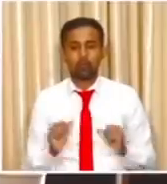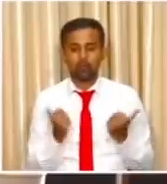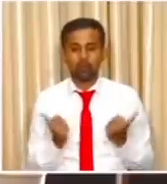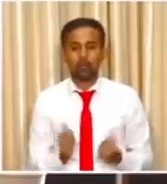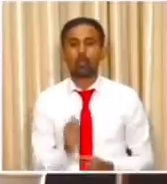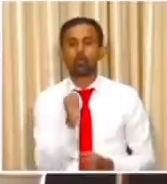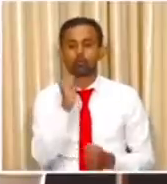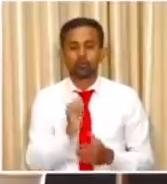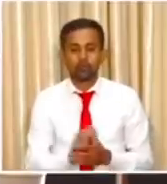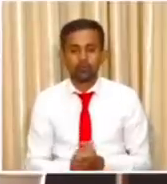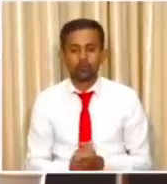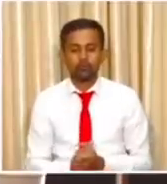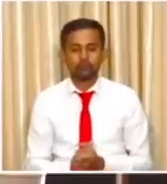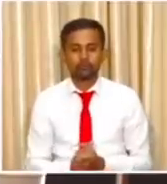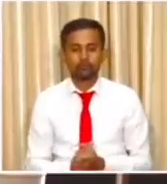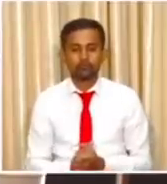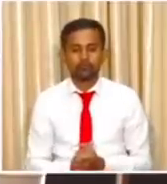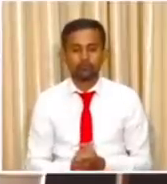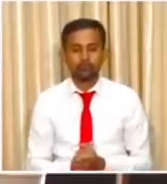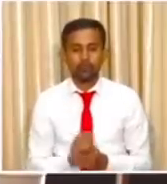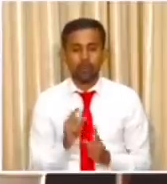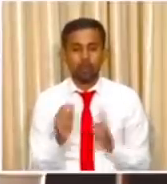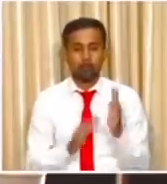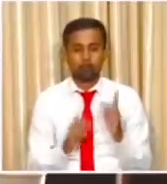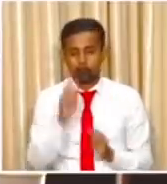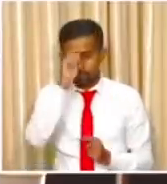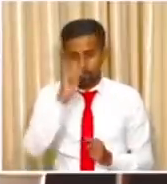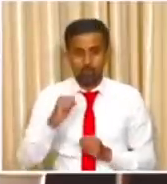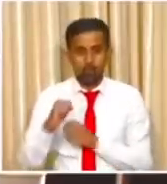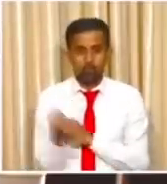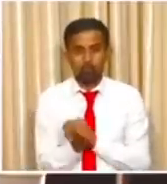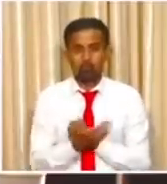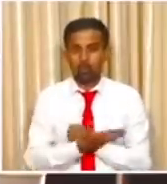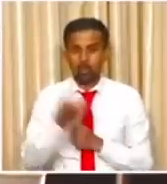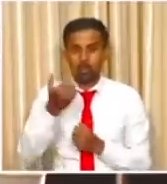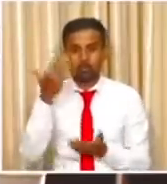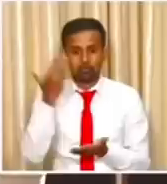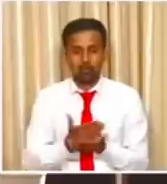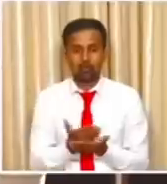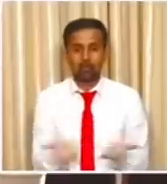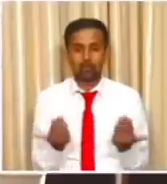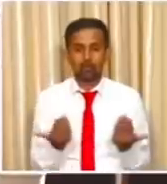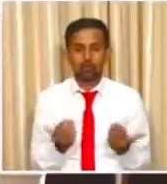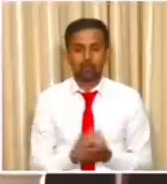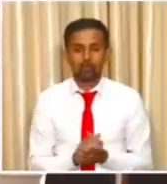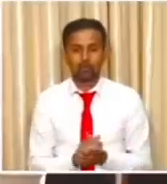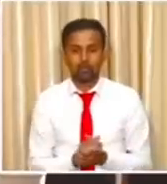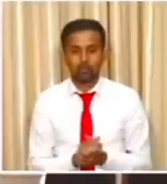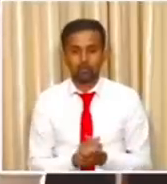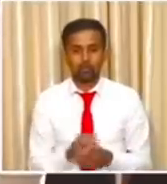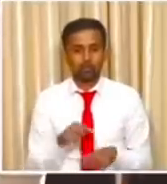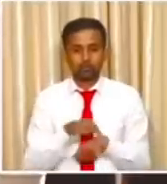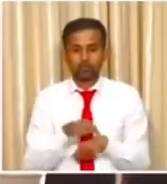කොහොමද? ඒ නිසා ගරු මන්ත්‍රීතුමනි මේ පැහැර ගැනීම නතර කළ යුතුයි. මම හිතන්නේ නෑ ඒකට ලොකු